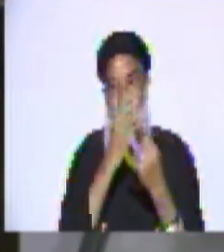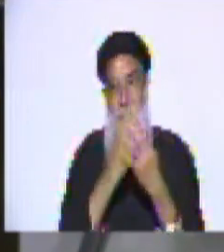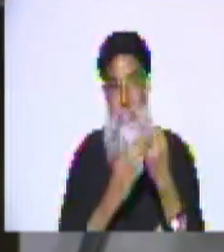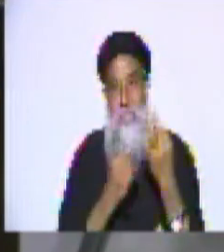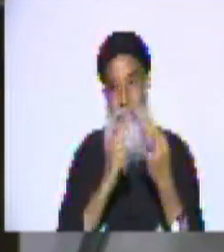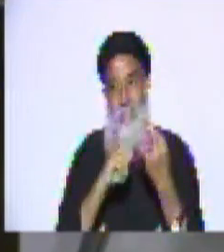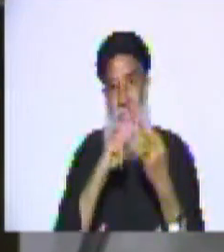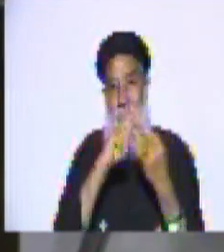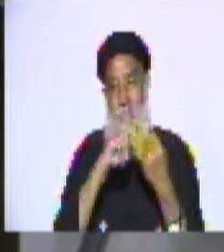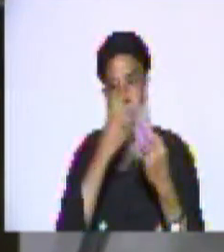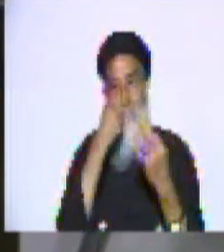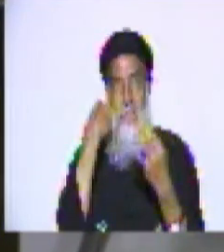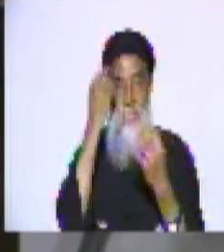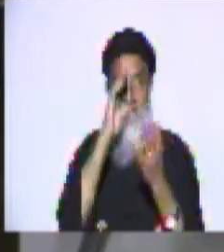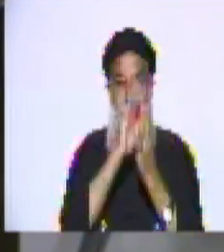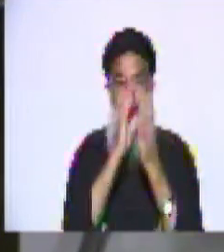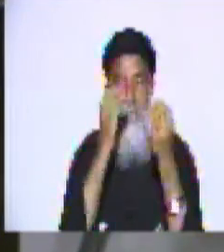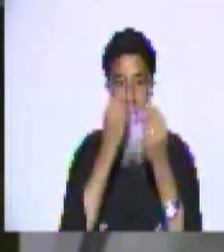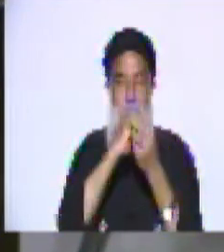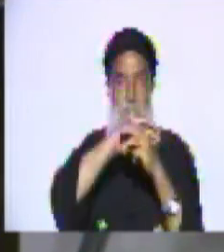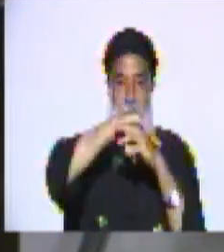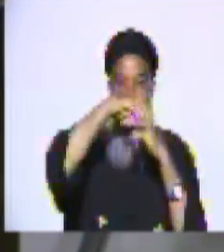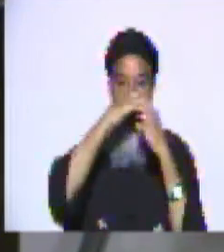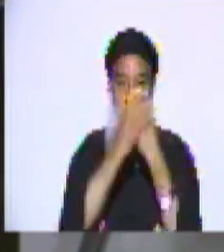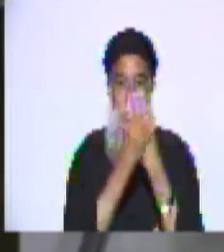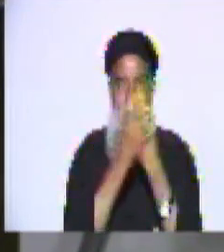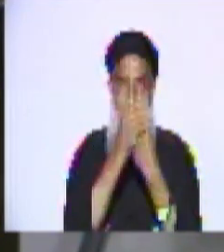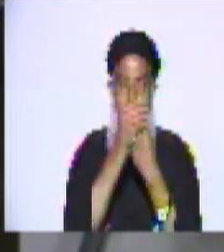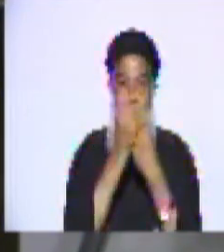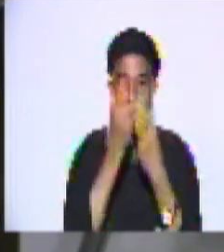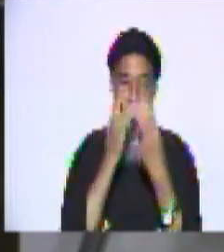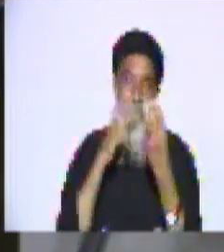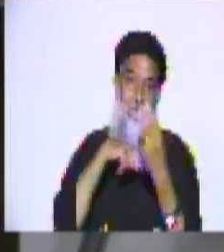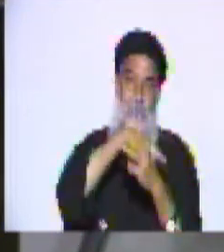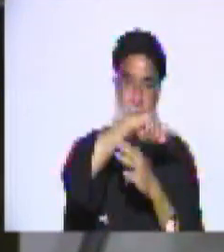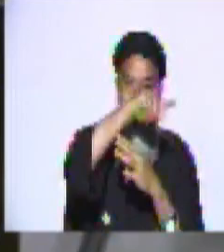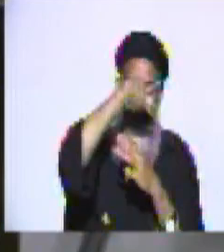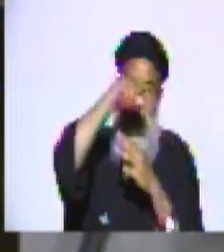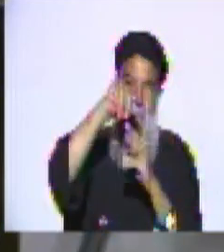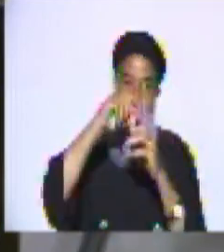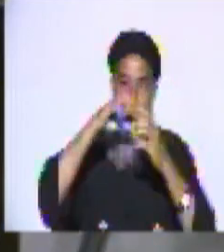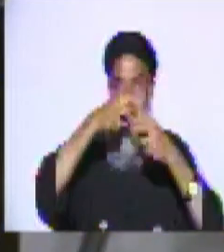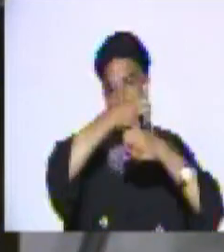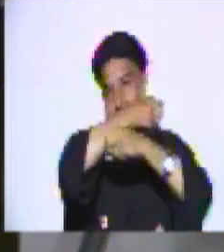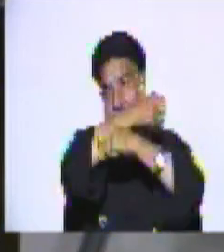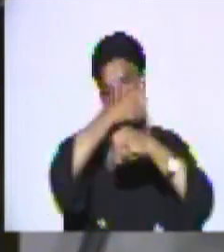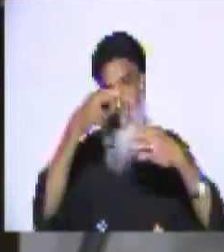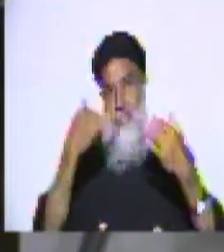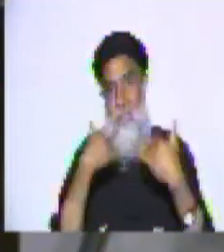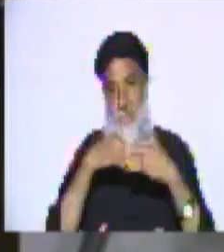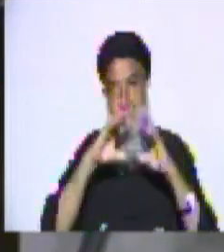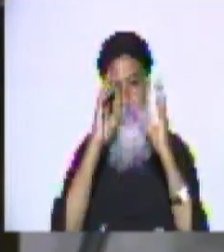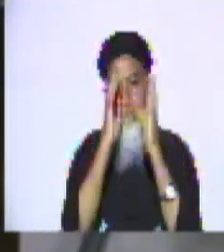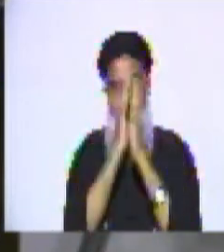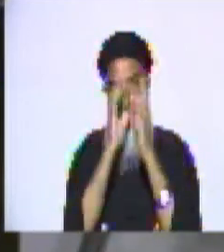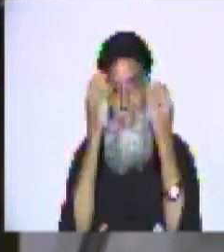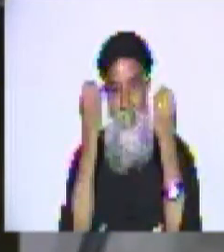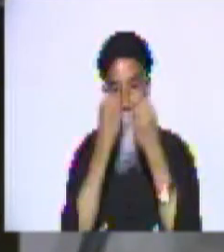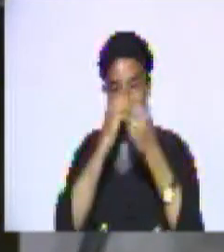والروح القدس روح الحب، وكل واحد في الأقانيم غير محدود، فهم في بعض